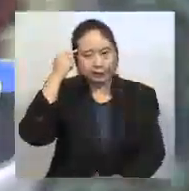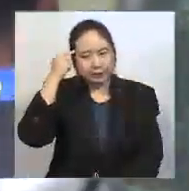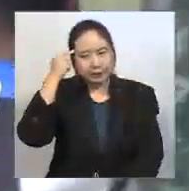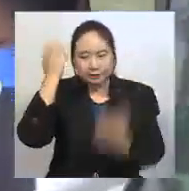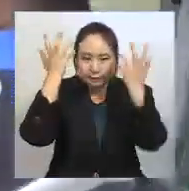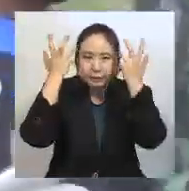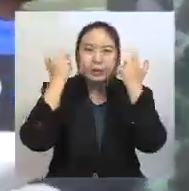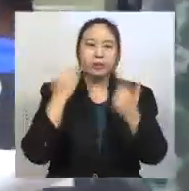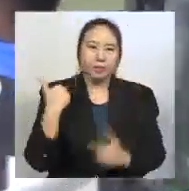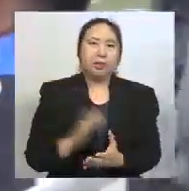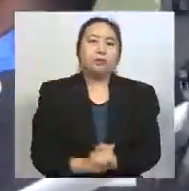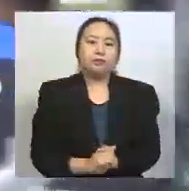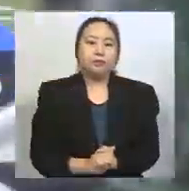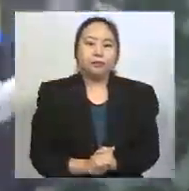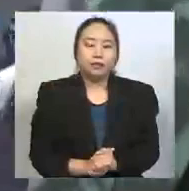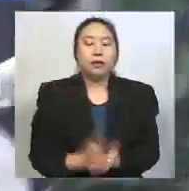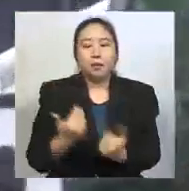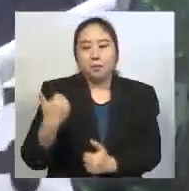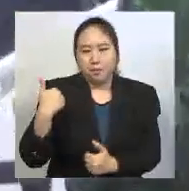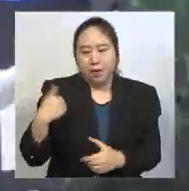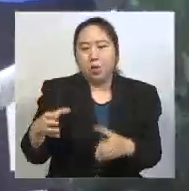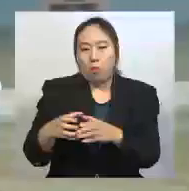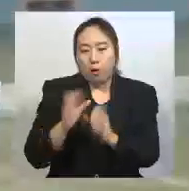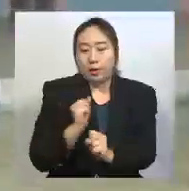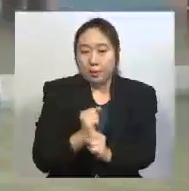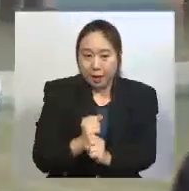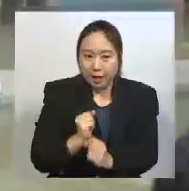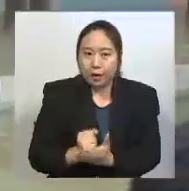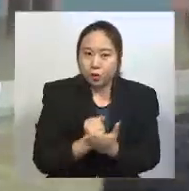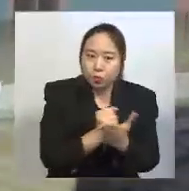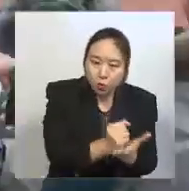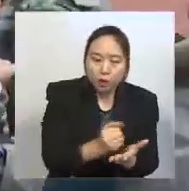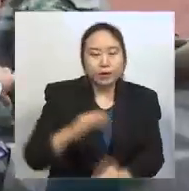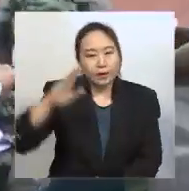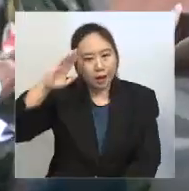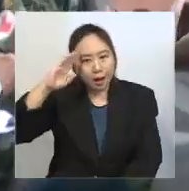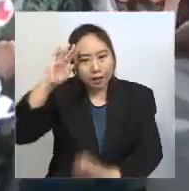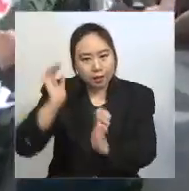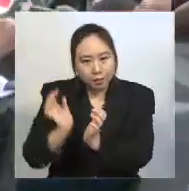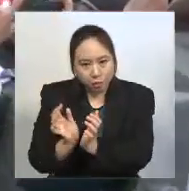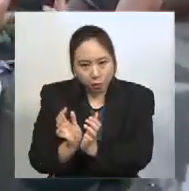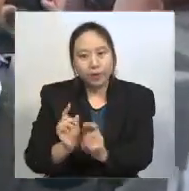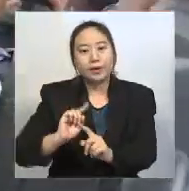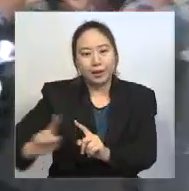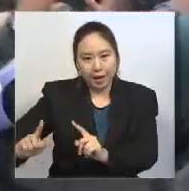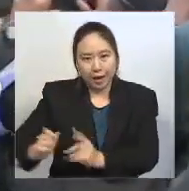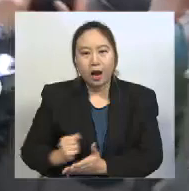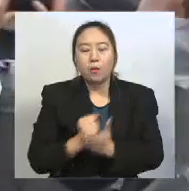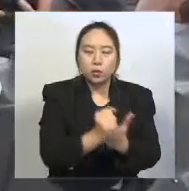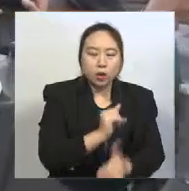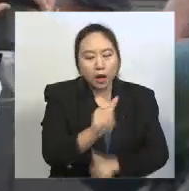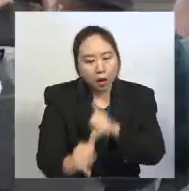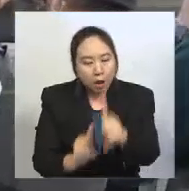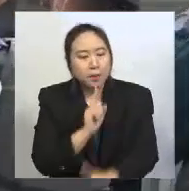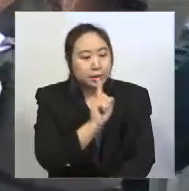ความเครียดนะครับแต่ว่าทั้งนี้ทั้งนั้นแล้วก็จะมีทีมทั้งทีมกู้ภัยทั้งทีมทหารตำรวจเจ้าหน้าที่สาธารณสุขเนี่ยเข้าไปดูเป็นระยะไปสอบถ